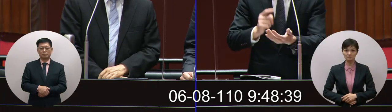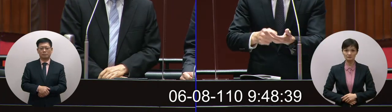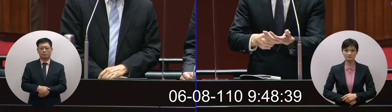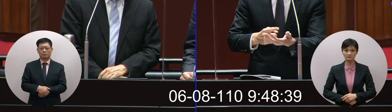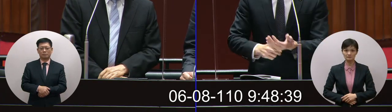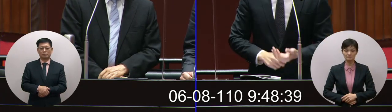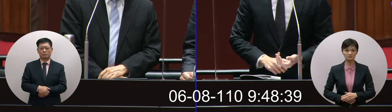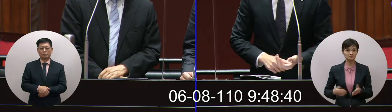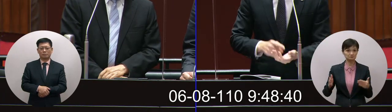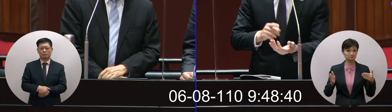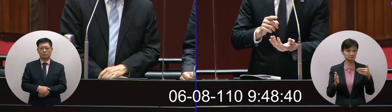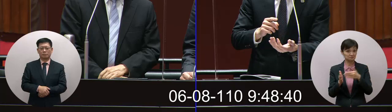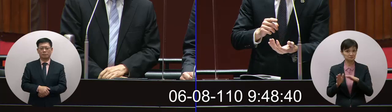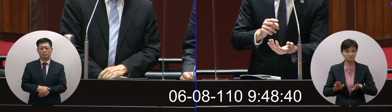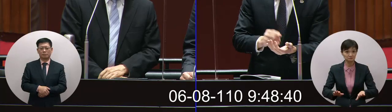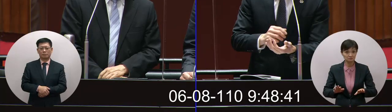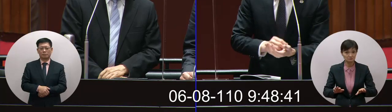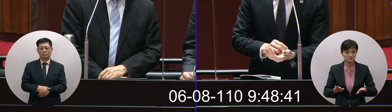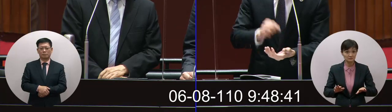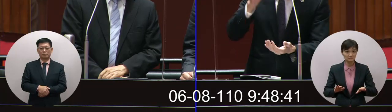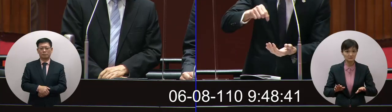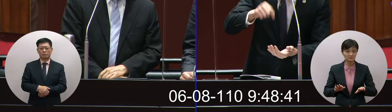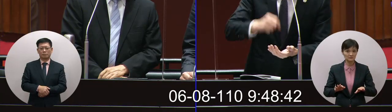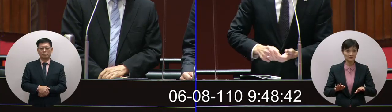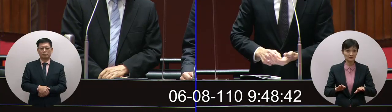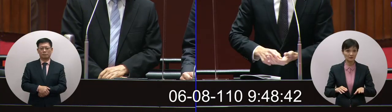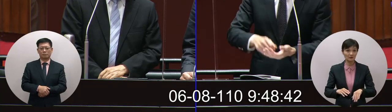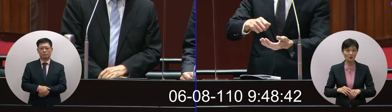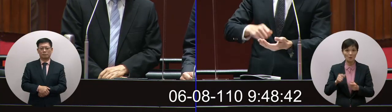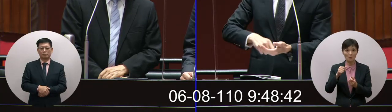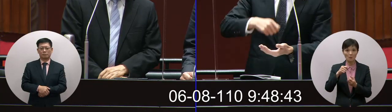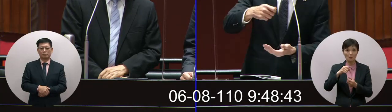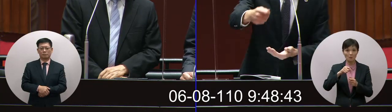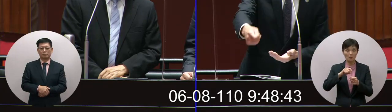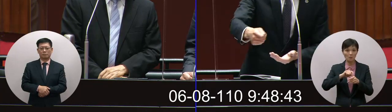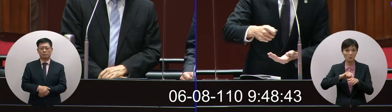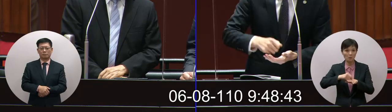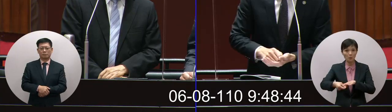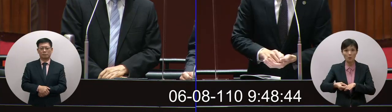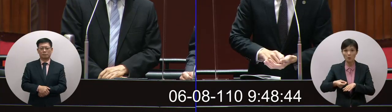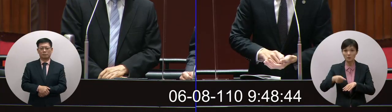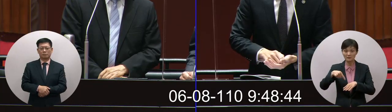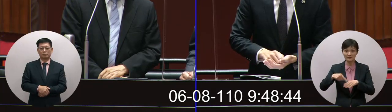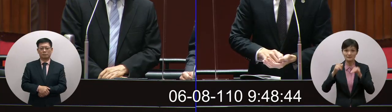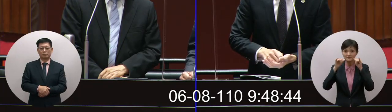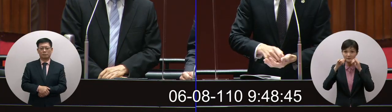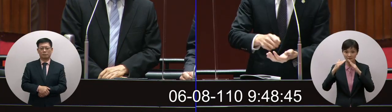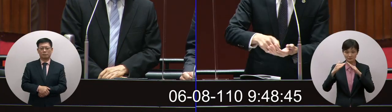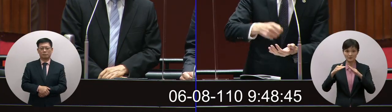波到即马，咱不批了，诶，快台站到今仔日也是用人工，但咪要发